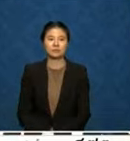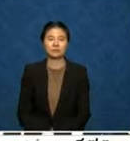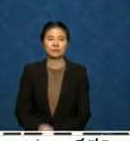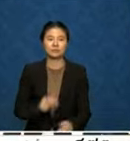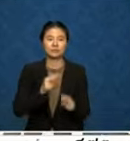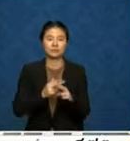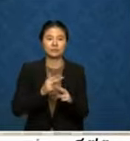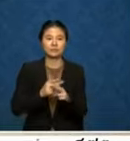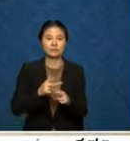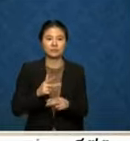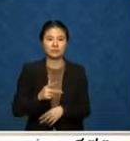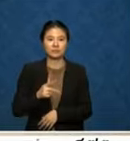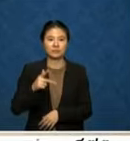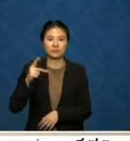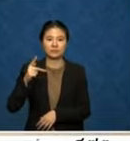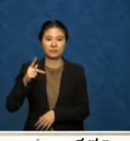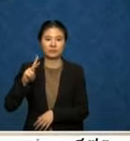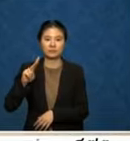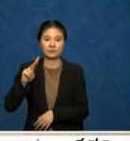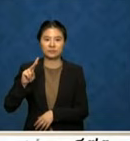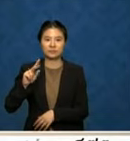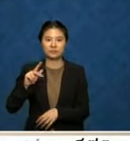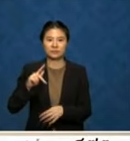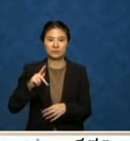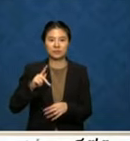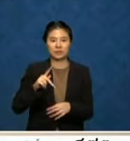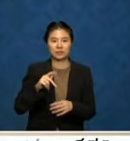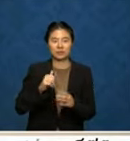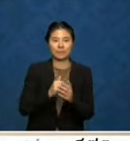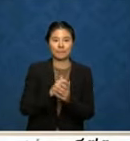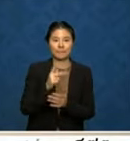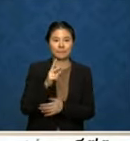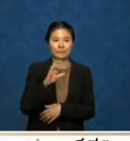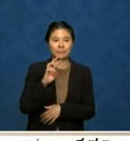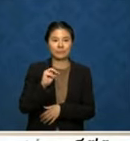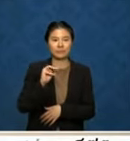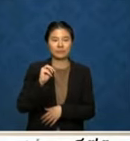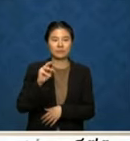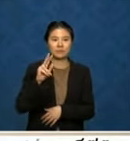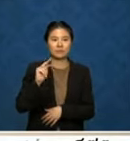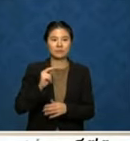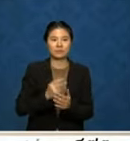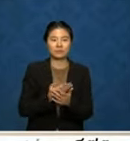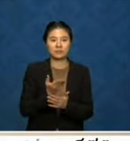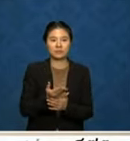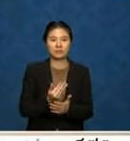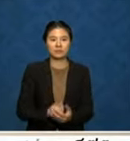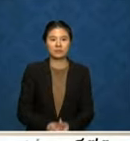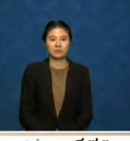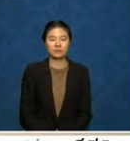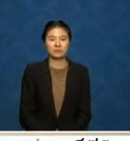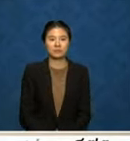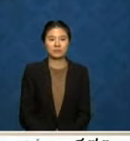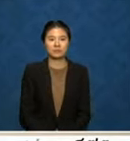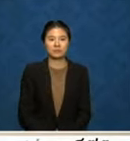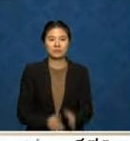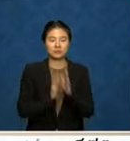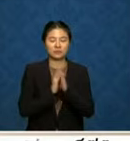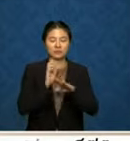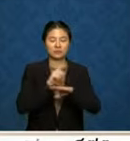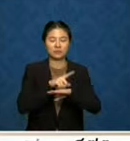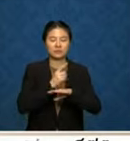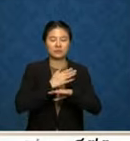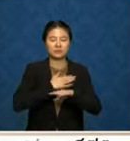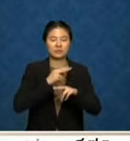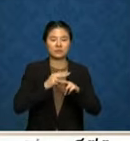ลหนุนนันนะครับและต่อด้วยท่านทศพรเสรีรักษ์ครับท่านภคมลหนุนนันเชิญครับ เรียนประธานสภาค่ะ